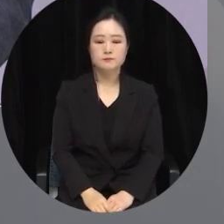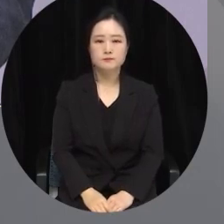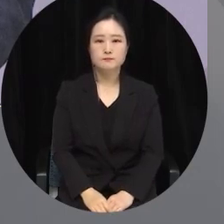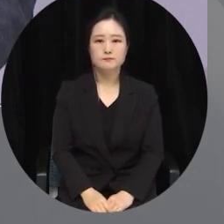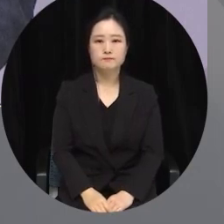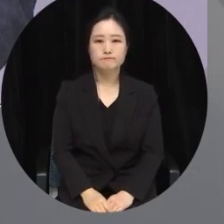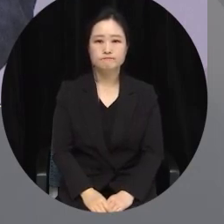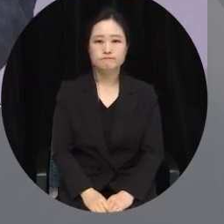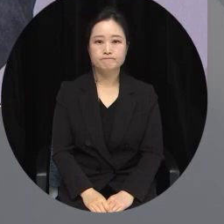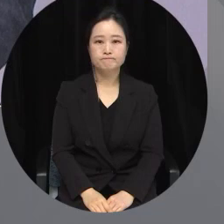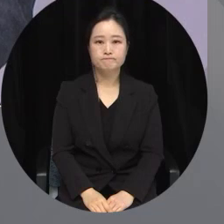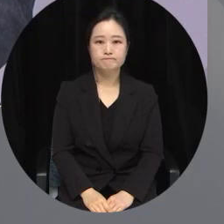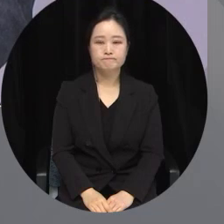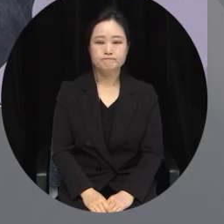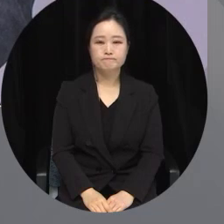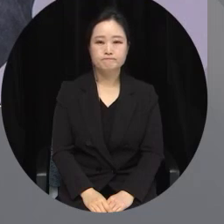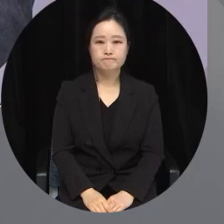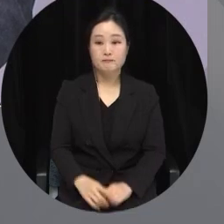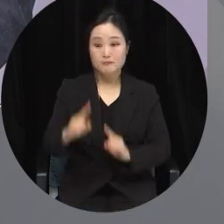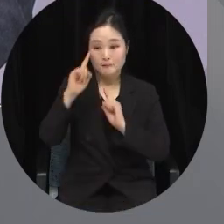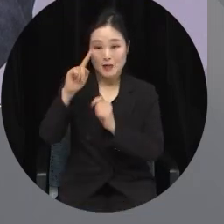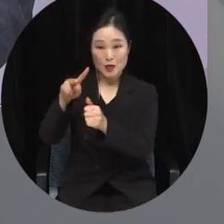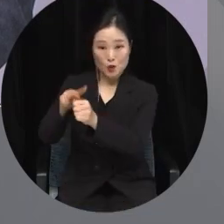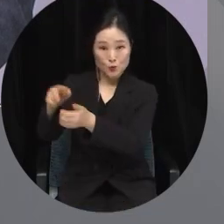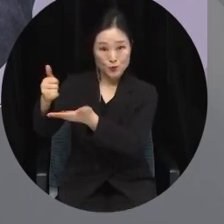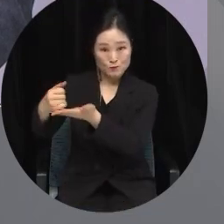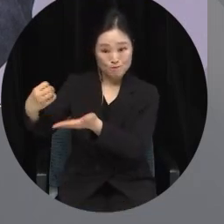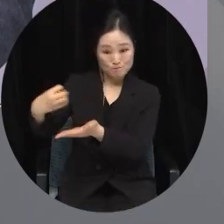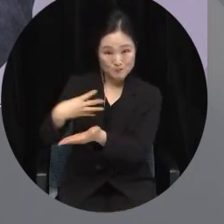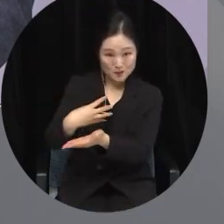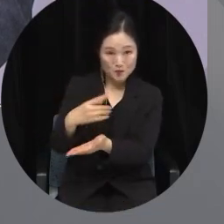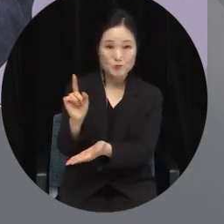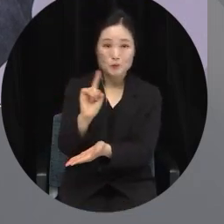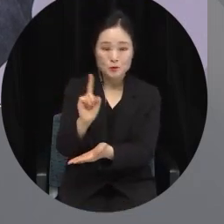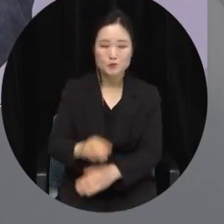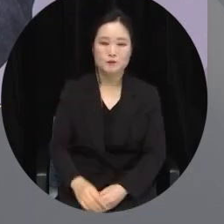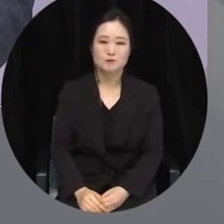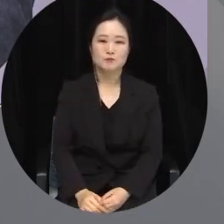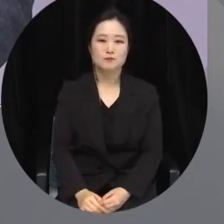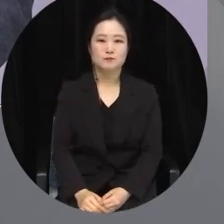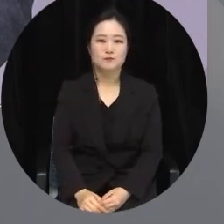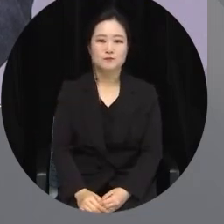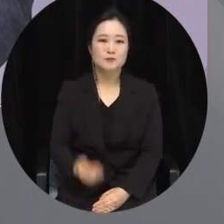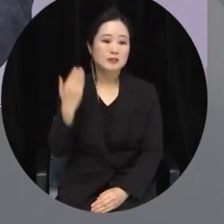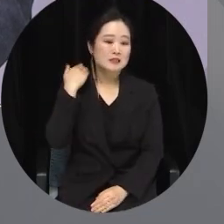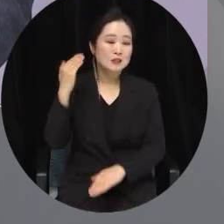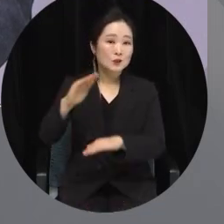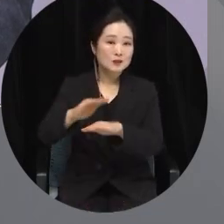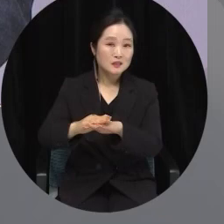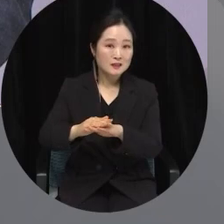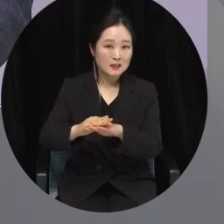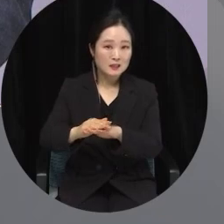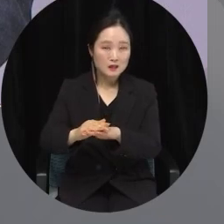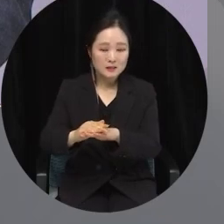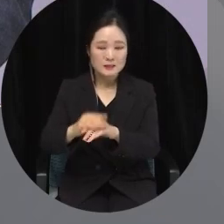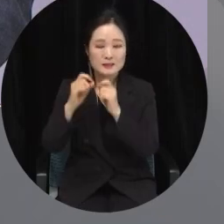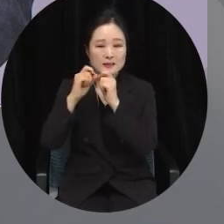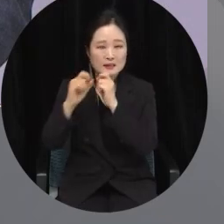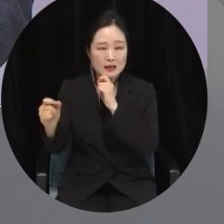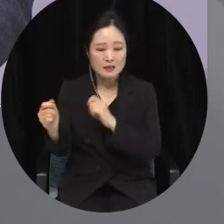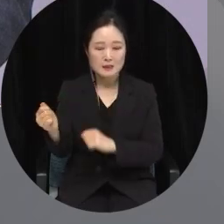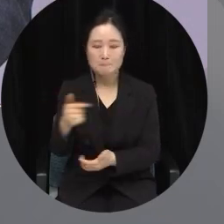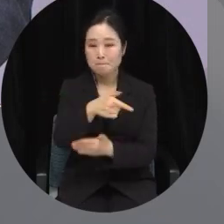이 후보님께서 이 전세 사기 이 피해자에 대한 국가 우선 변제 이런